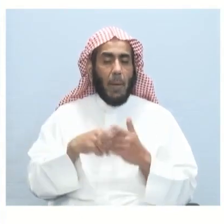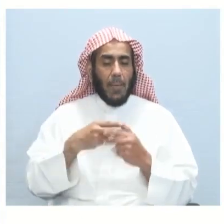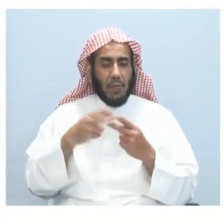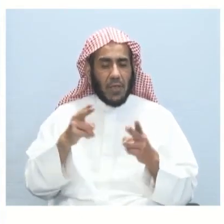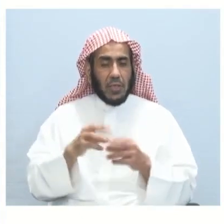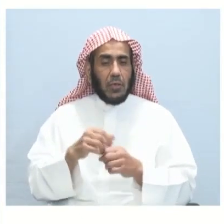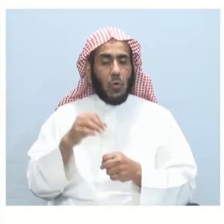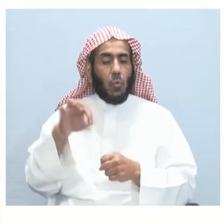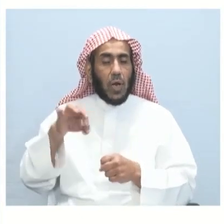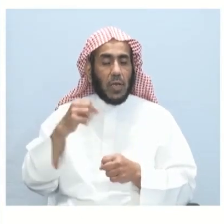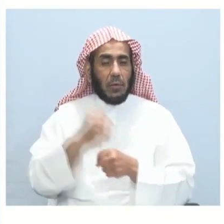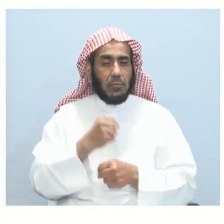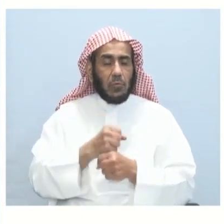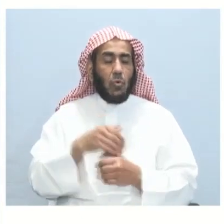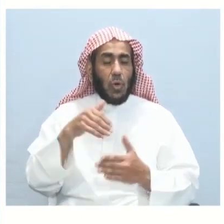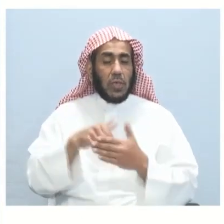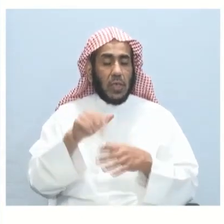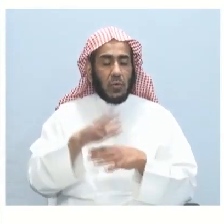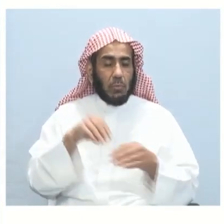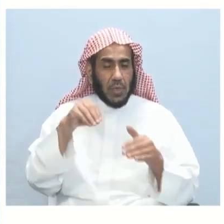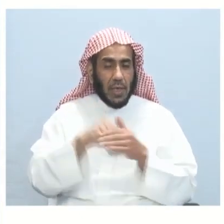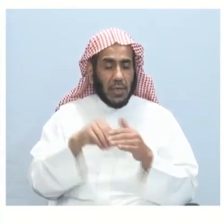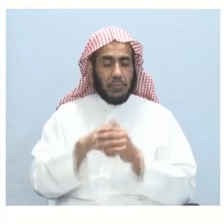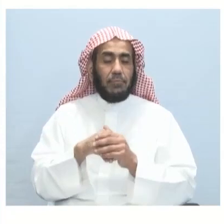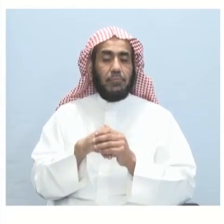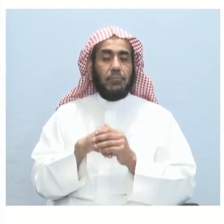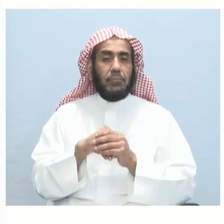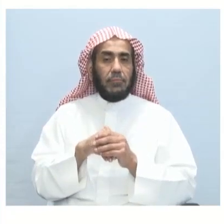فتح ورقه العمل وانشاء الجدول بداخلها